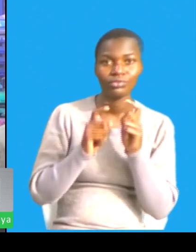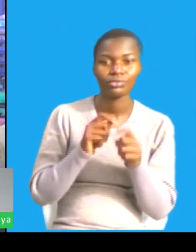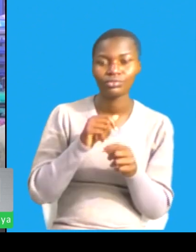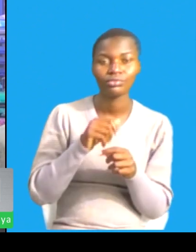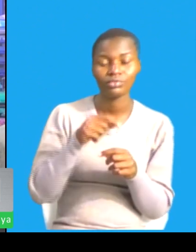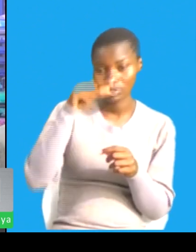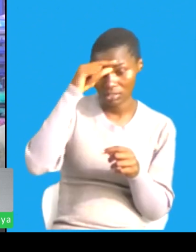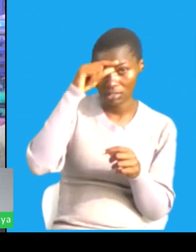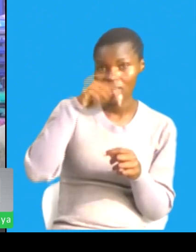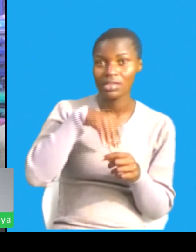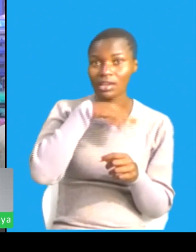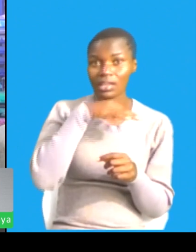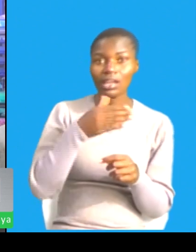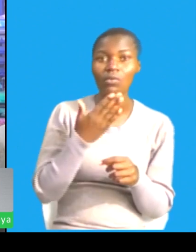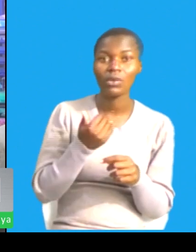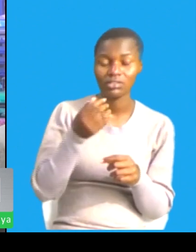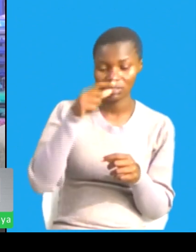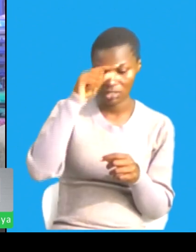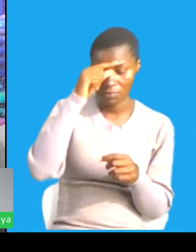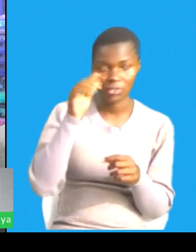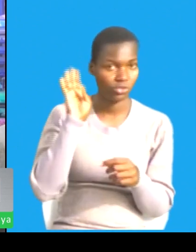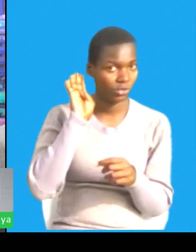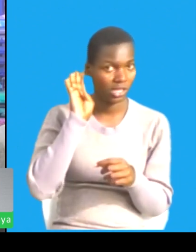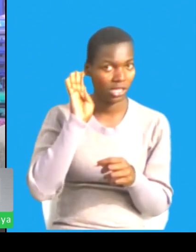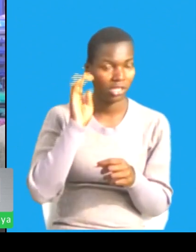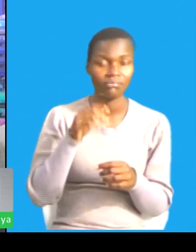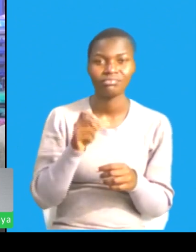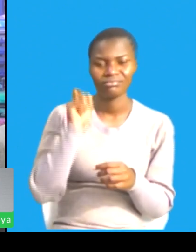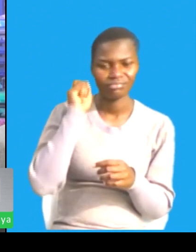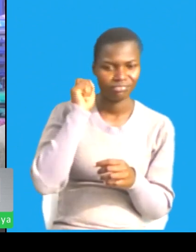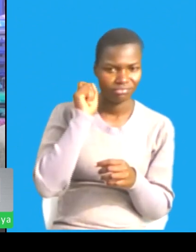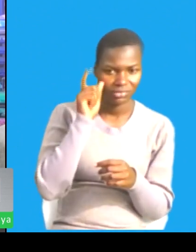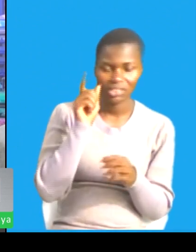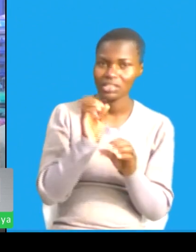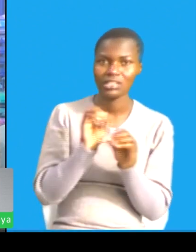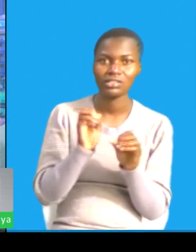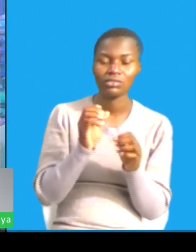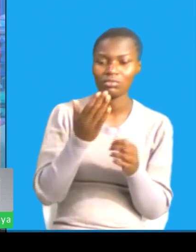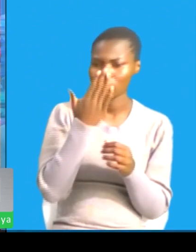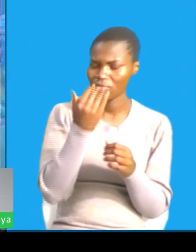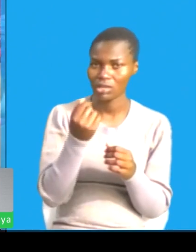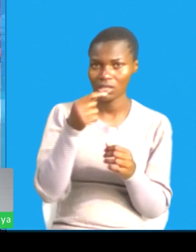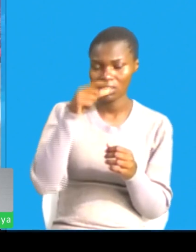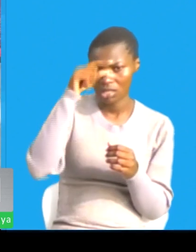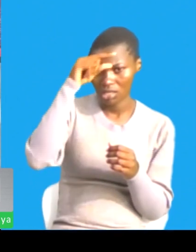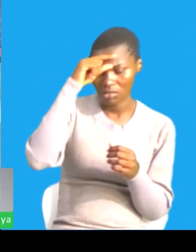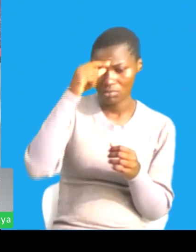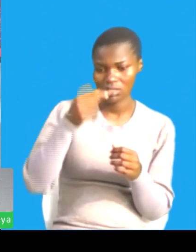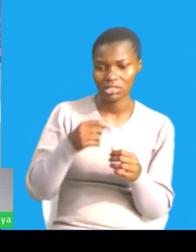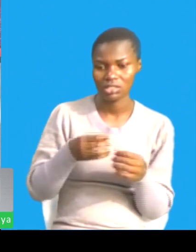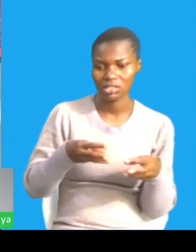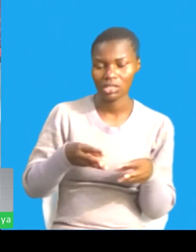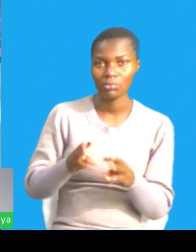isikie? Mimi sielewi kwa nini serikali haikutupatia nafasi ya kuchukua petition ile